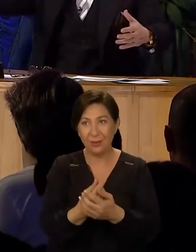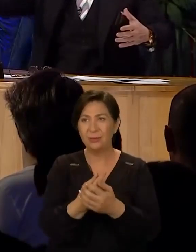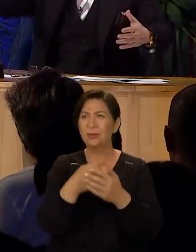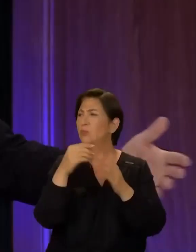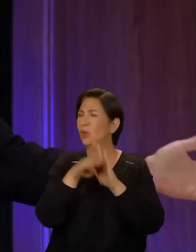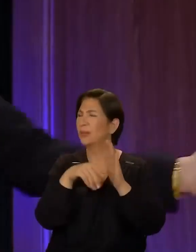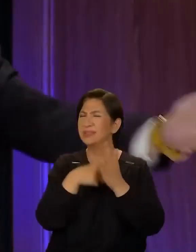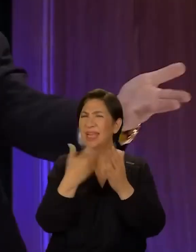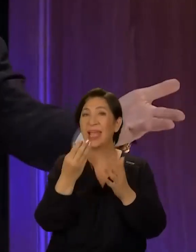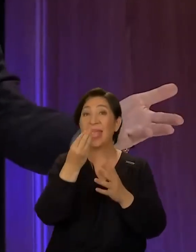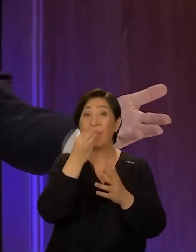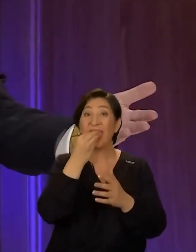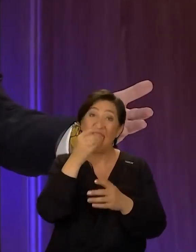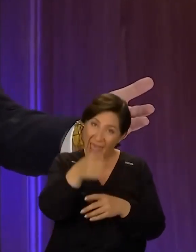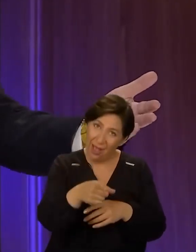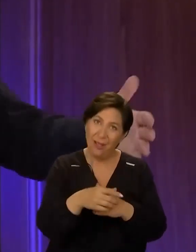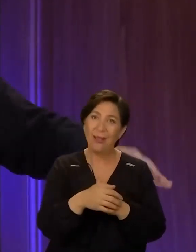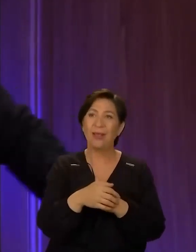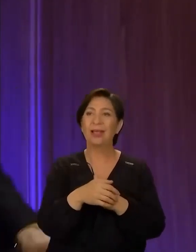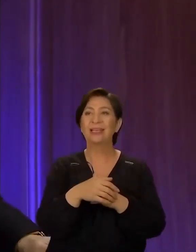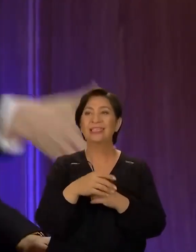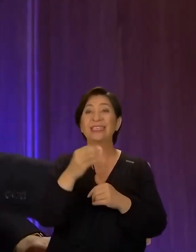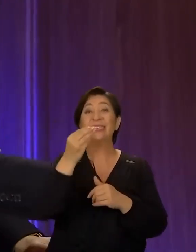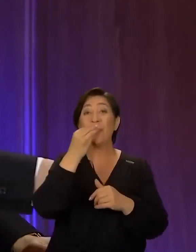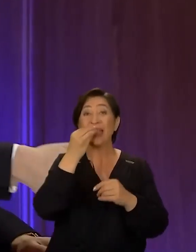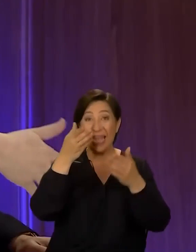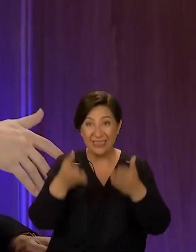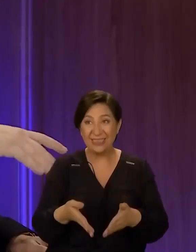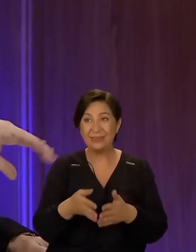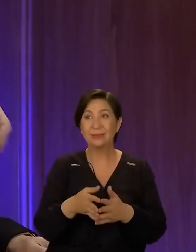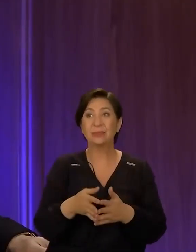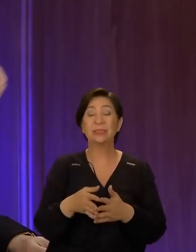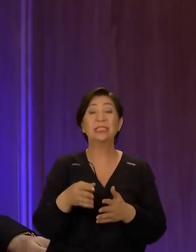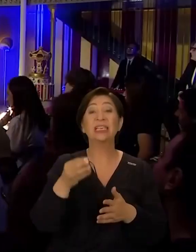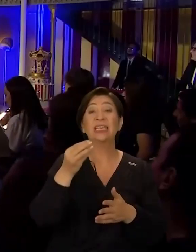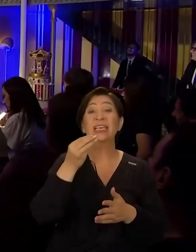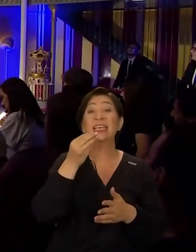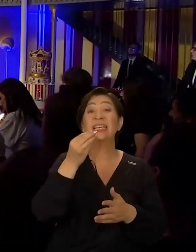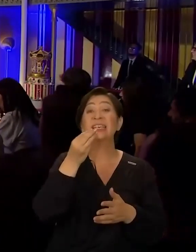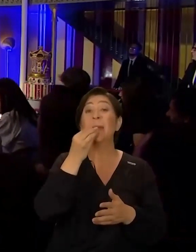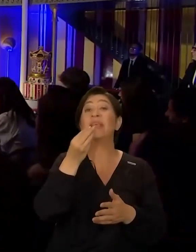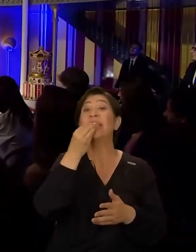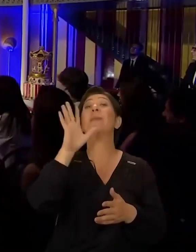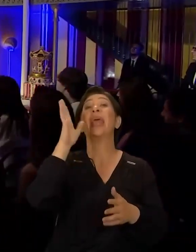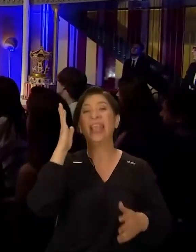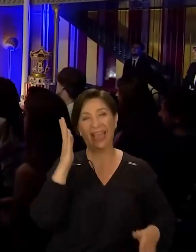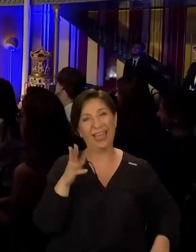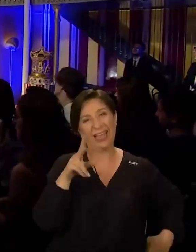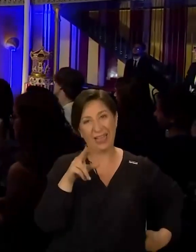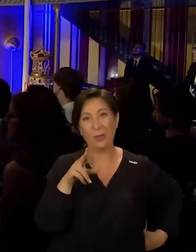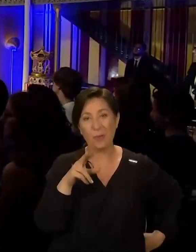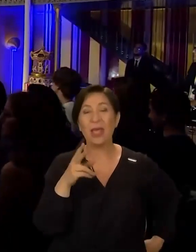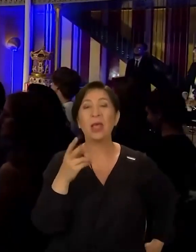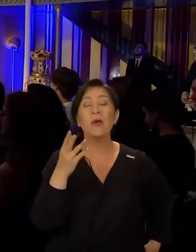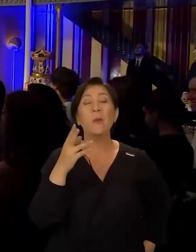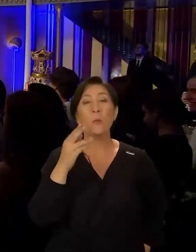Neydi programın adı? Yemeğimi ye. Yemekteyiz. yemeğimi yemeyeni falan gibi